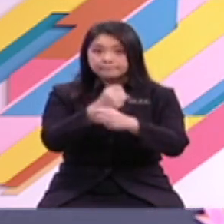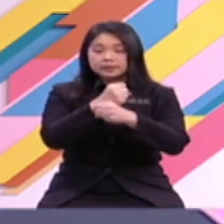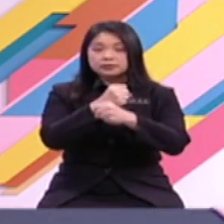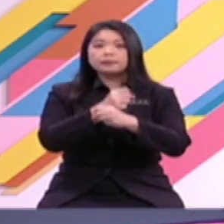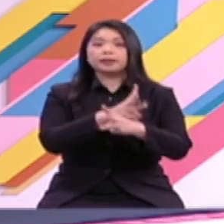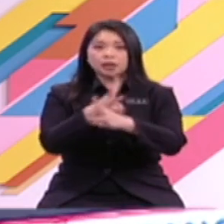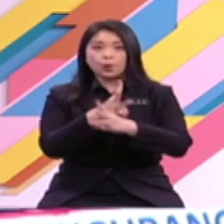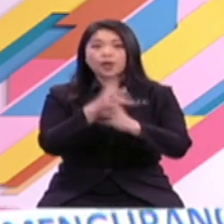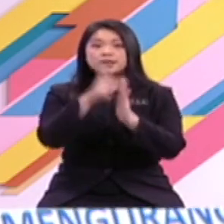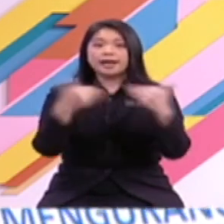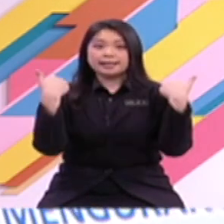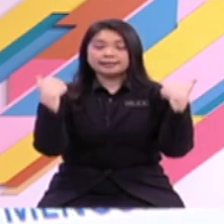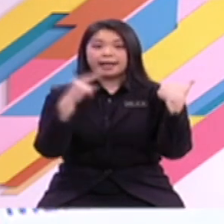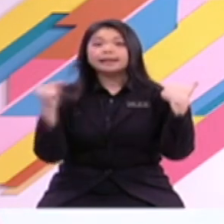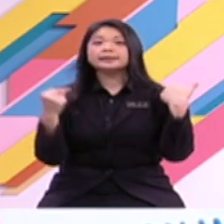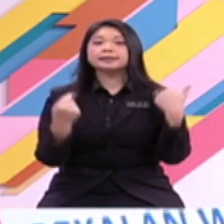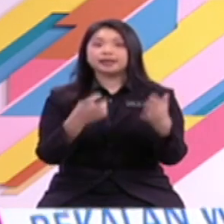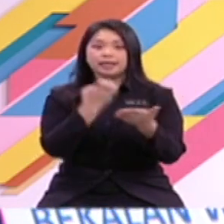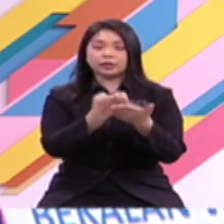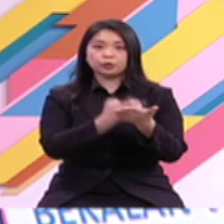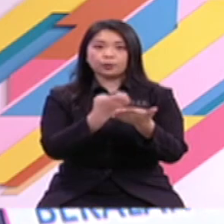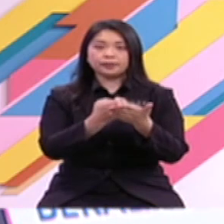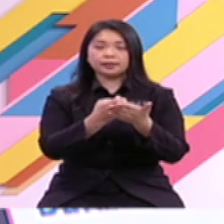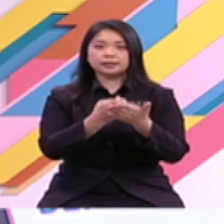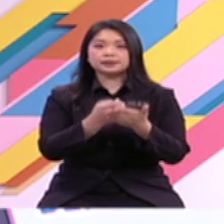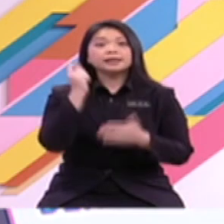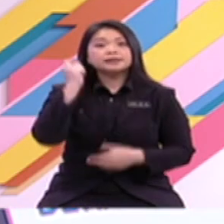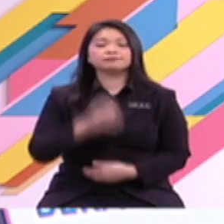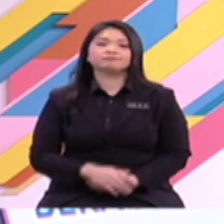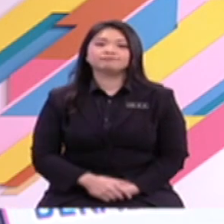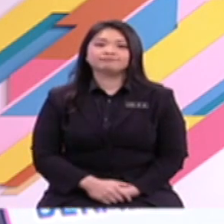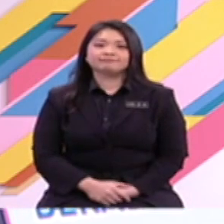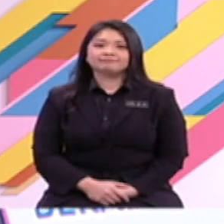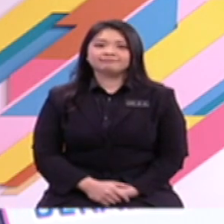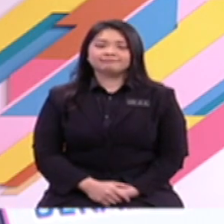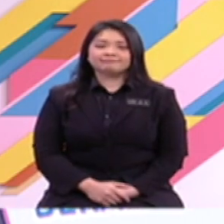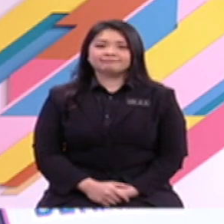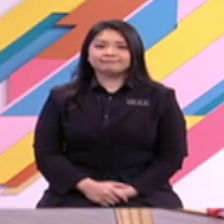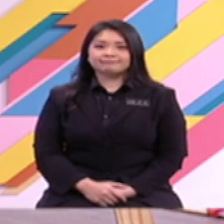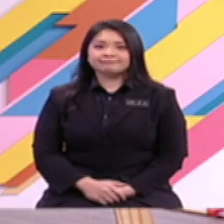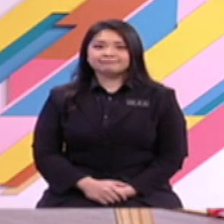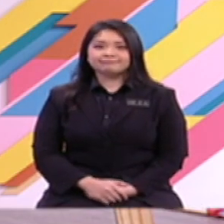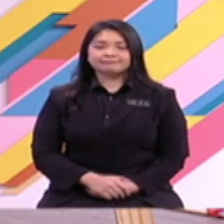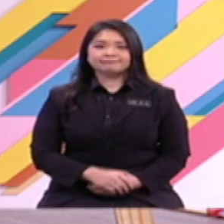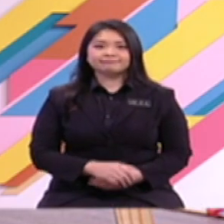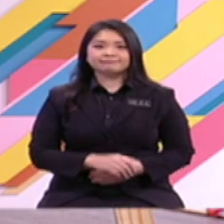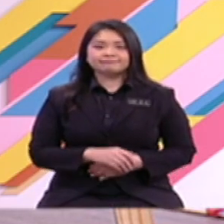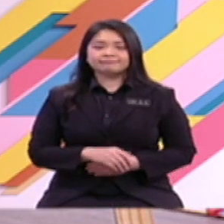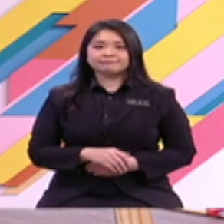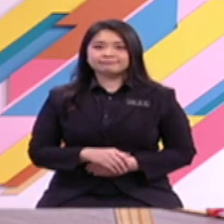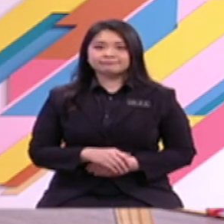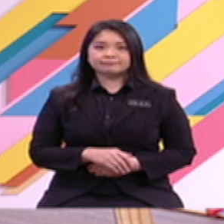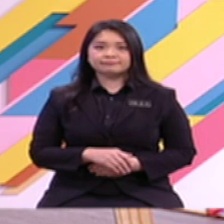keadaan ekonomi tadi tidak mengawali inflasi dan juga enggak mengawal deflasi ini yang saya akan terang sekarang oke oke so